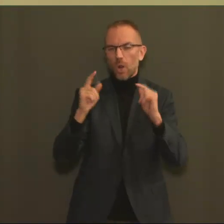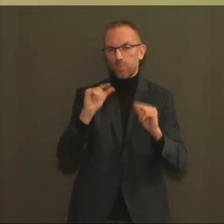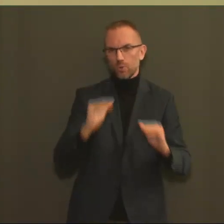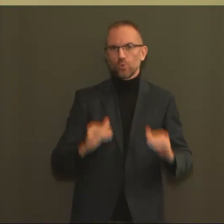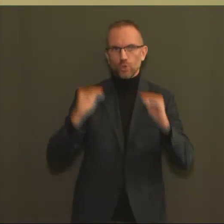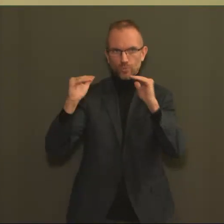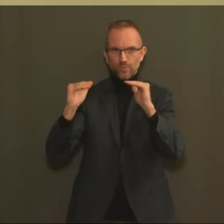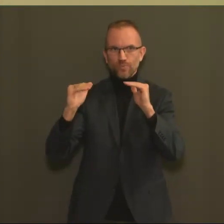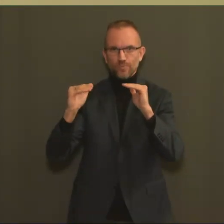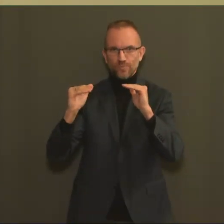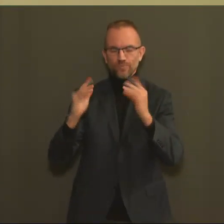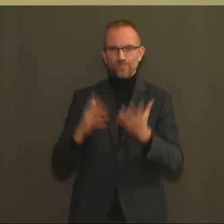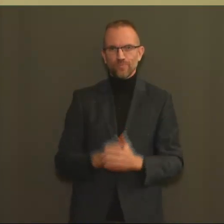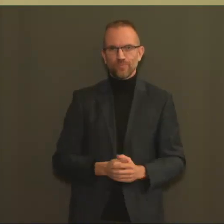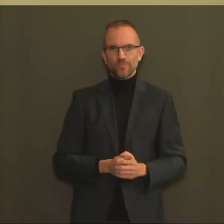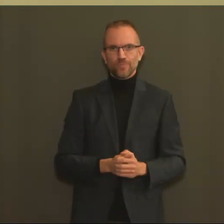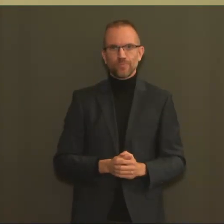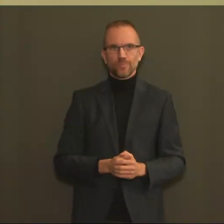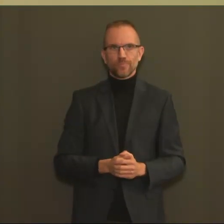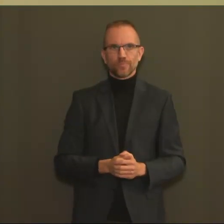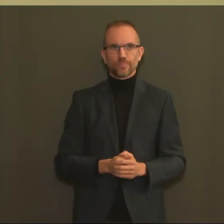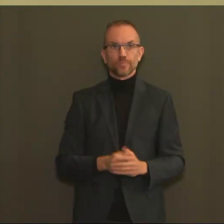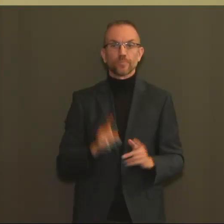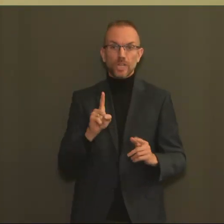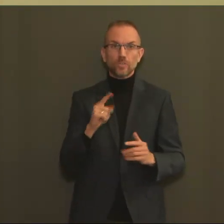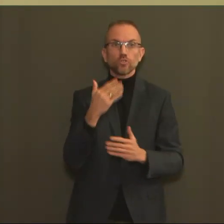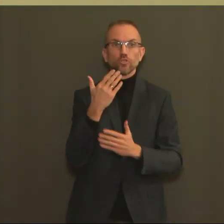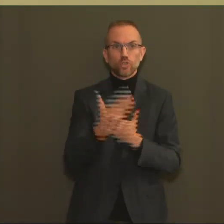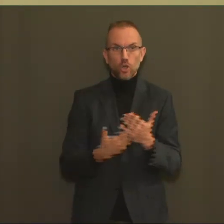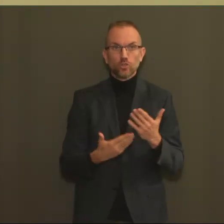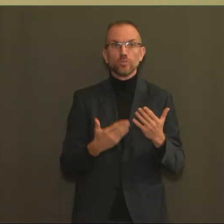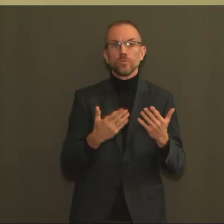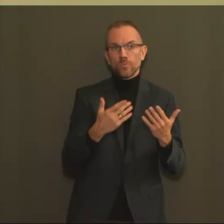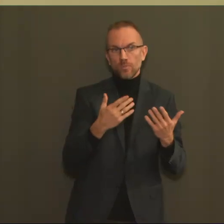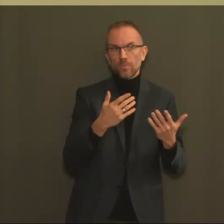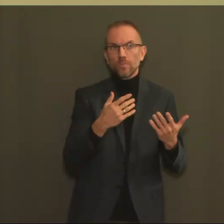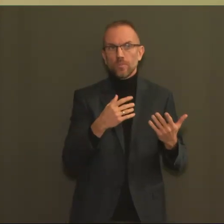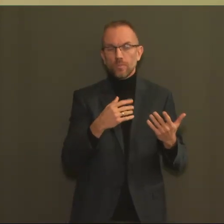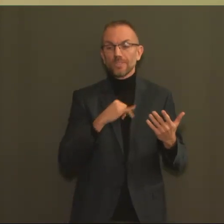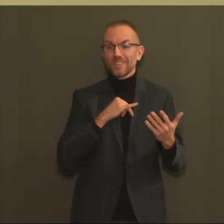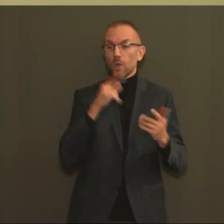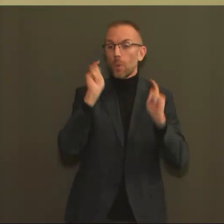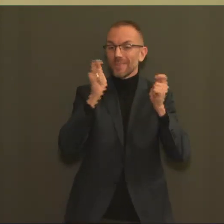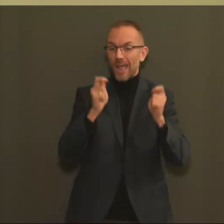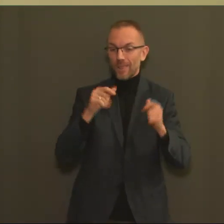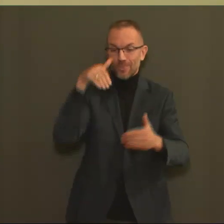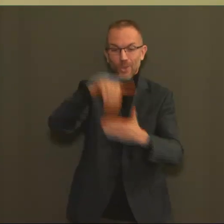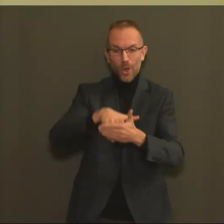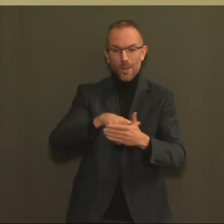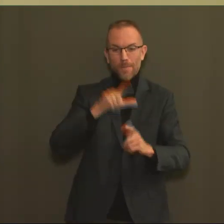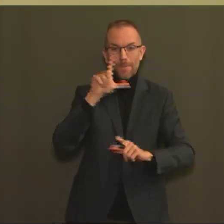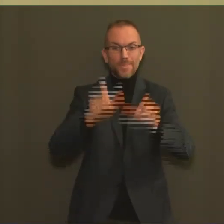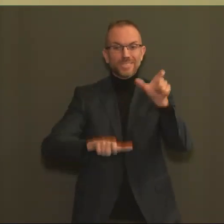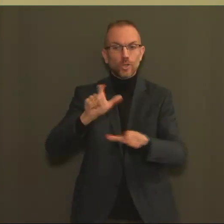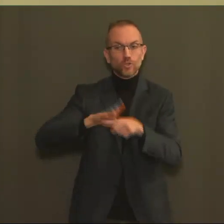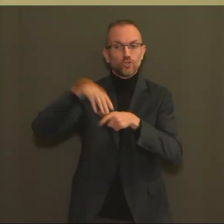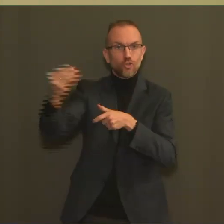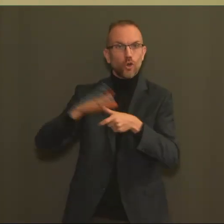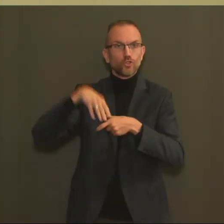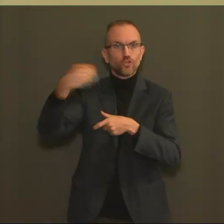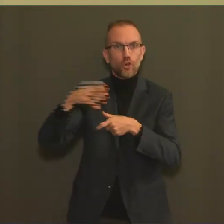luchtbal plus de persoon soortgenoot gaat op je pijlen jong mooi en zat rond zocht al waar zul je hoofdpijn proceed' had